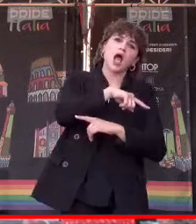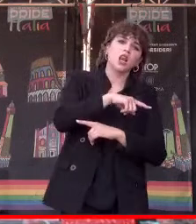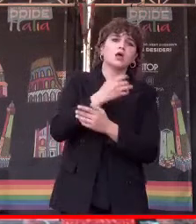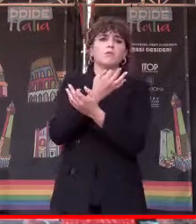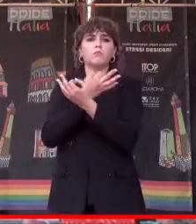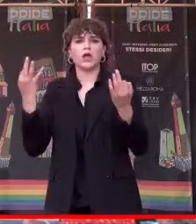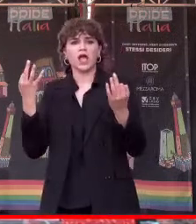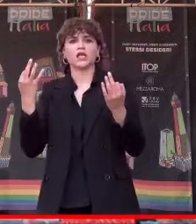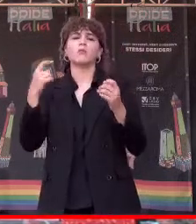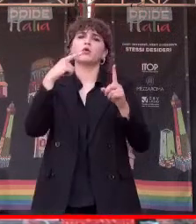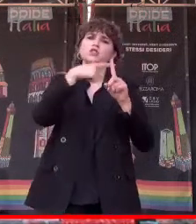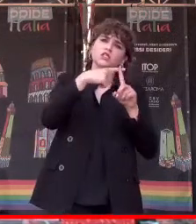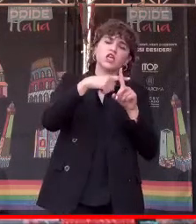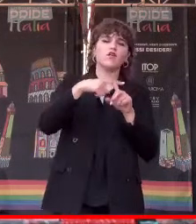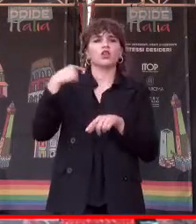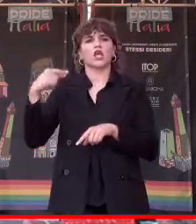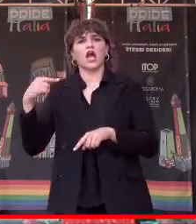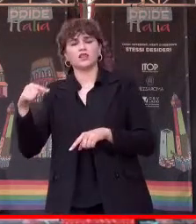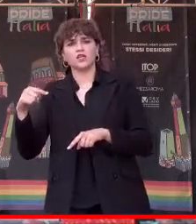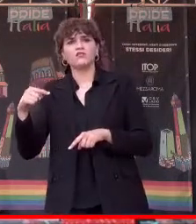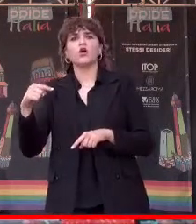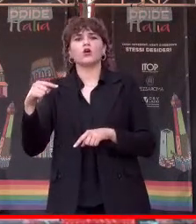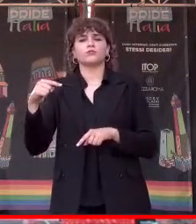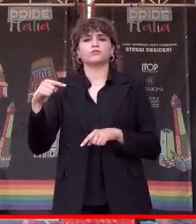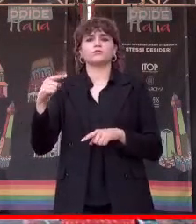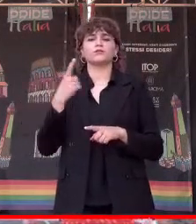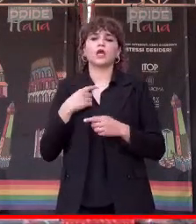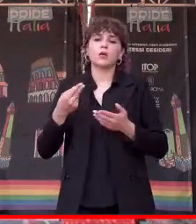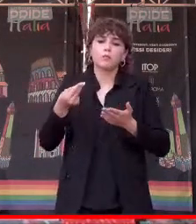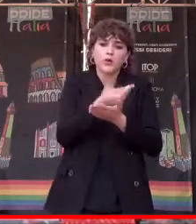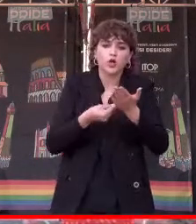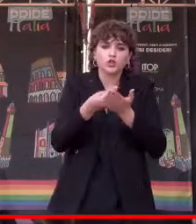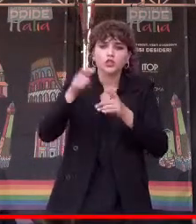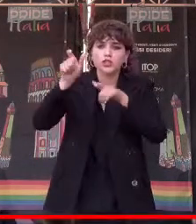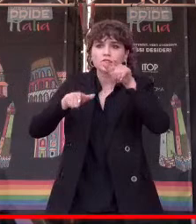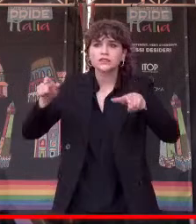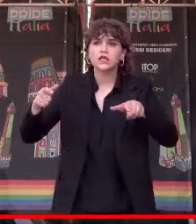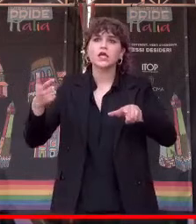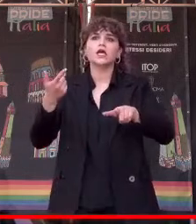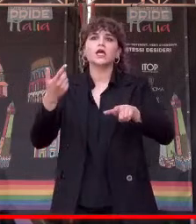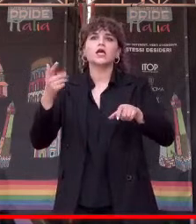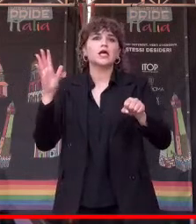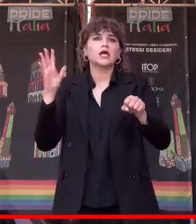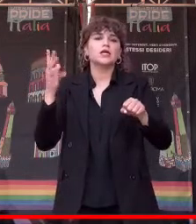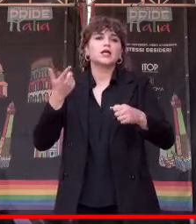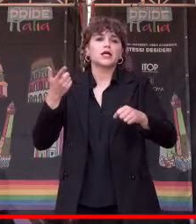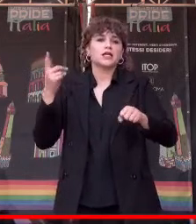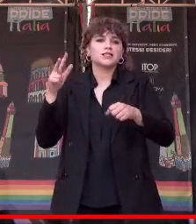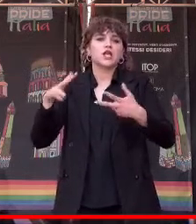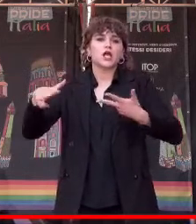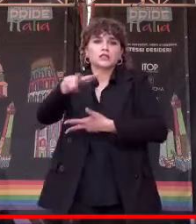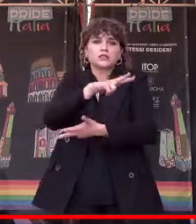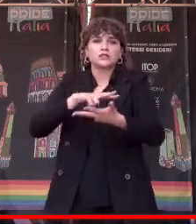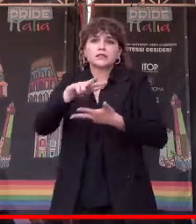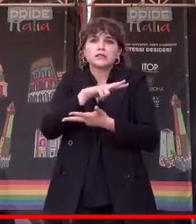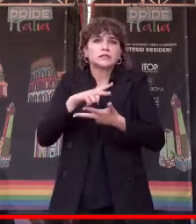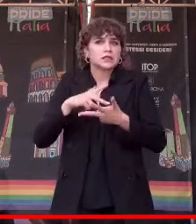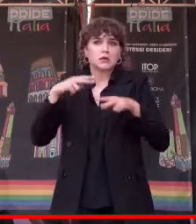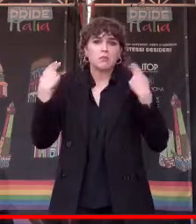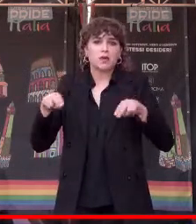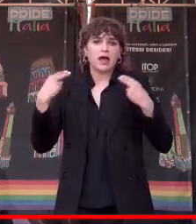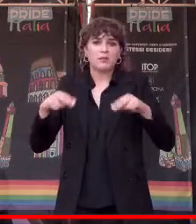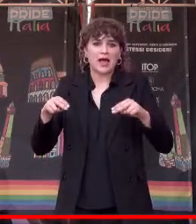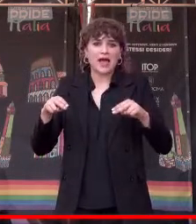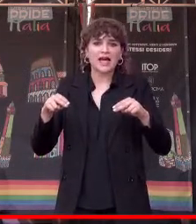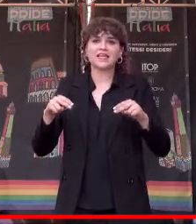di solidarietà a questi progettisti che poverini non abbiamo scoperto non fanno sesso, non ciulano, insomma, darei un po' di solidarietà.